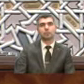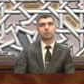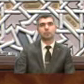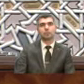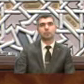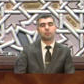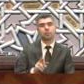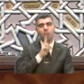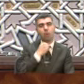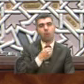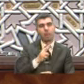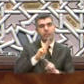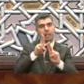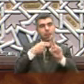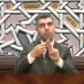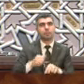كلمة للحكومة،